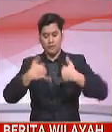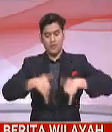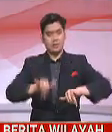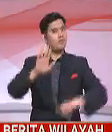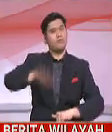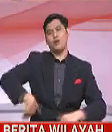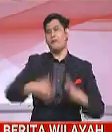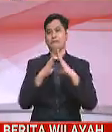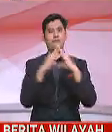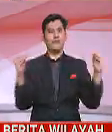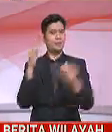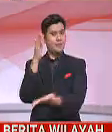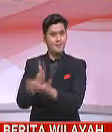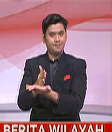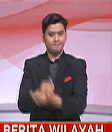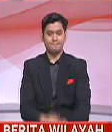reda.